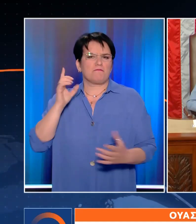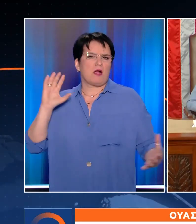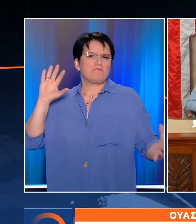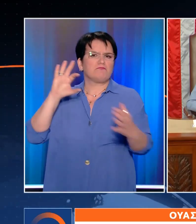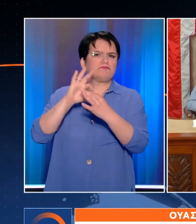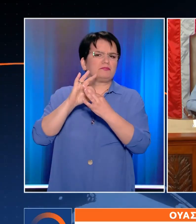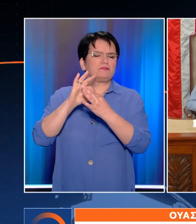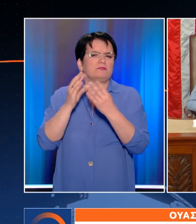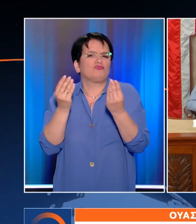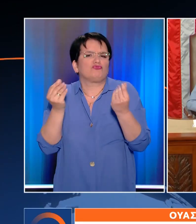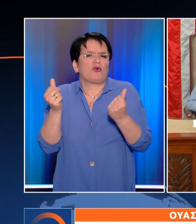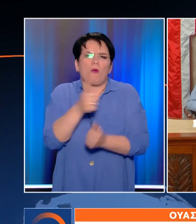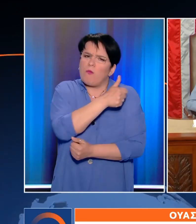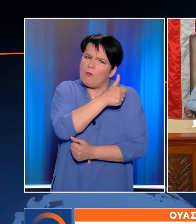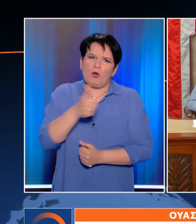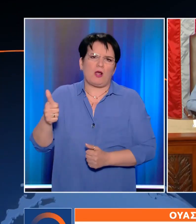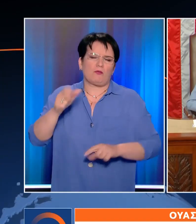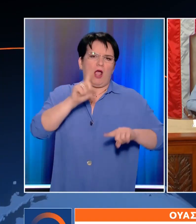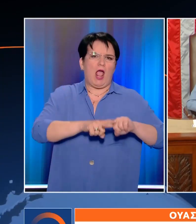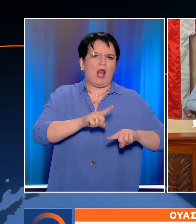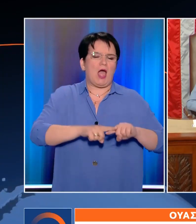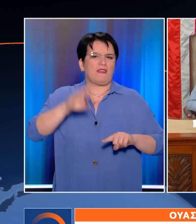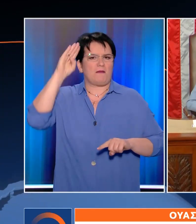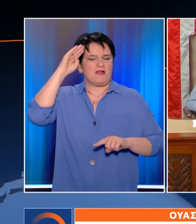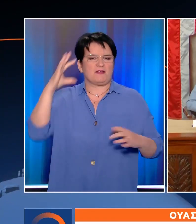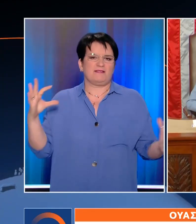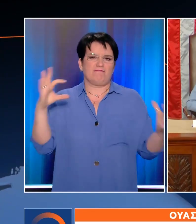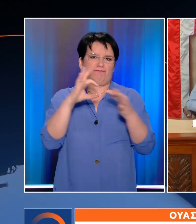με μοναδικό τρόπο τους Έλληνες και τους Αμερικανούς,